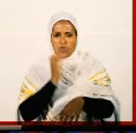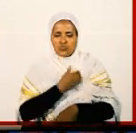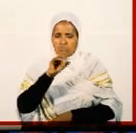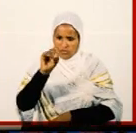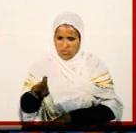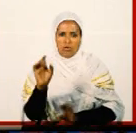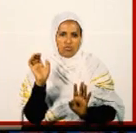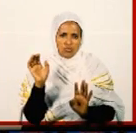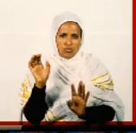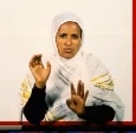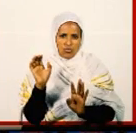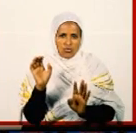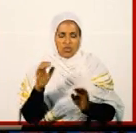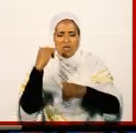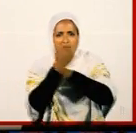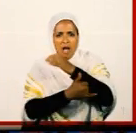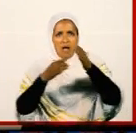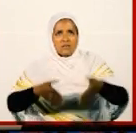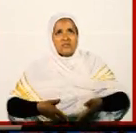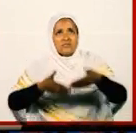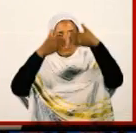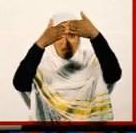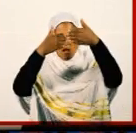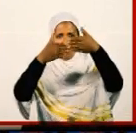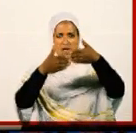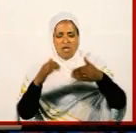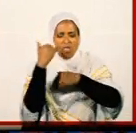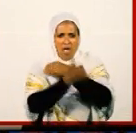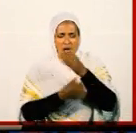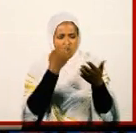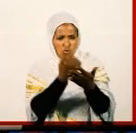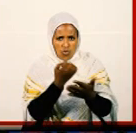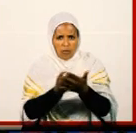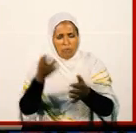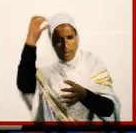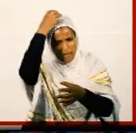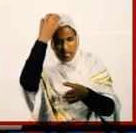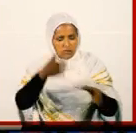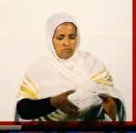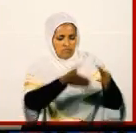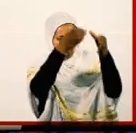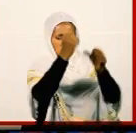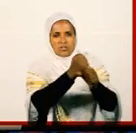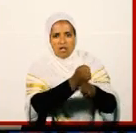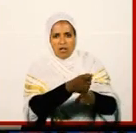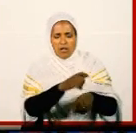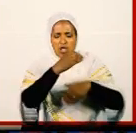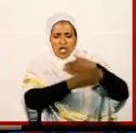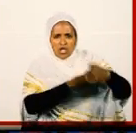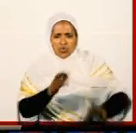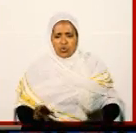የሀገር ኢኮኖሚ በመንግስት ይገነባል። የትውልድ ህይወት ግን የሚቀረጸው በቤተ ክርስቲያን ነው። ምክንያቱም እግዚአብሔር አደራ